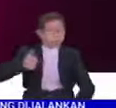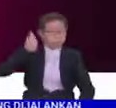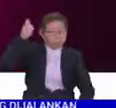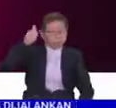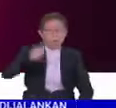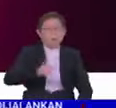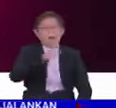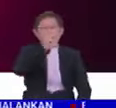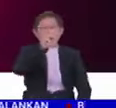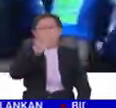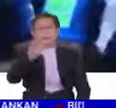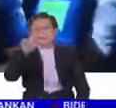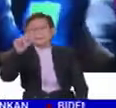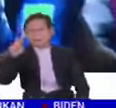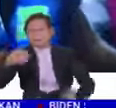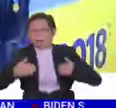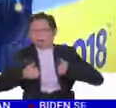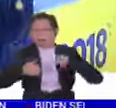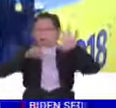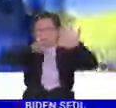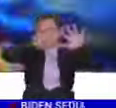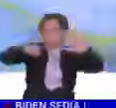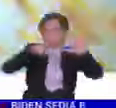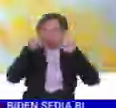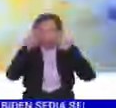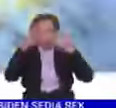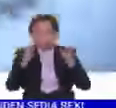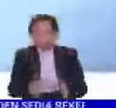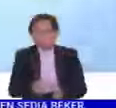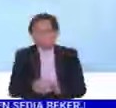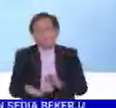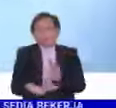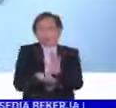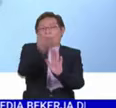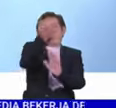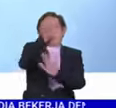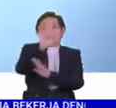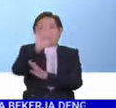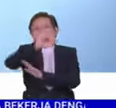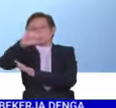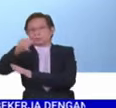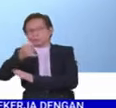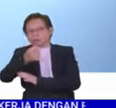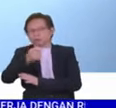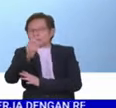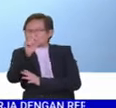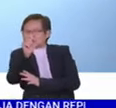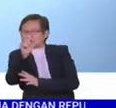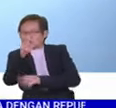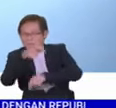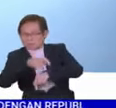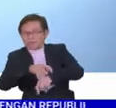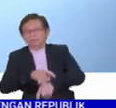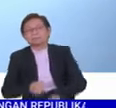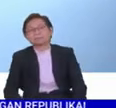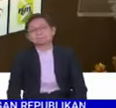Platform MyTV yang ketika ini mempunyai 5 juta penonton dijangka dapat meningkat kepada angka 8 juta sedikit masa